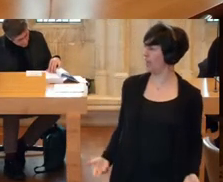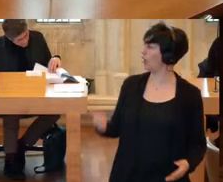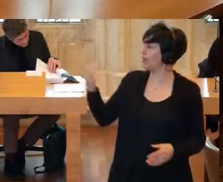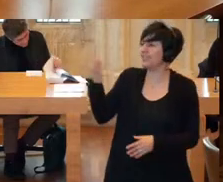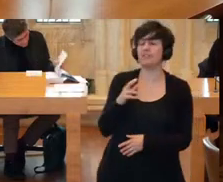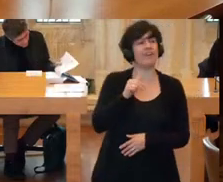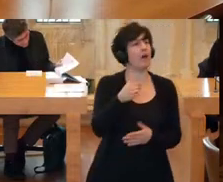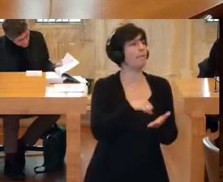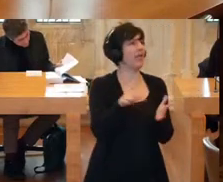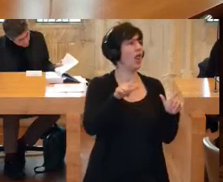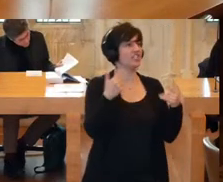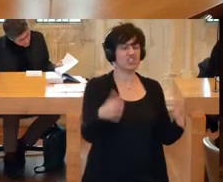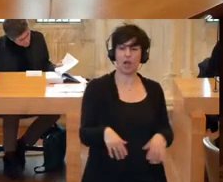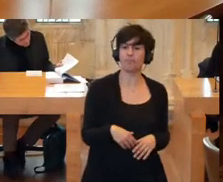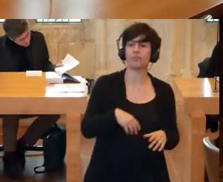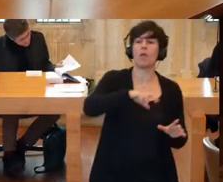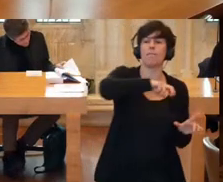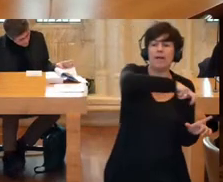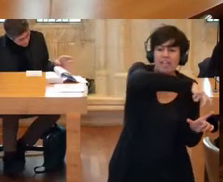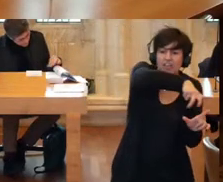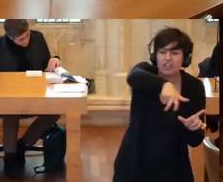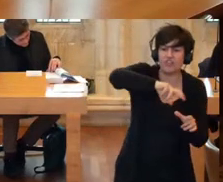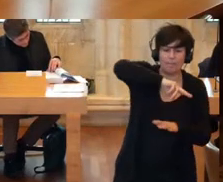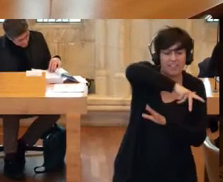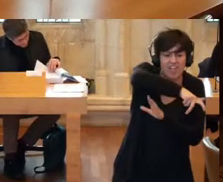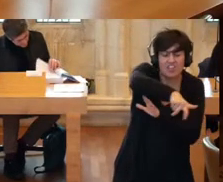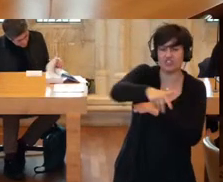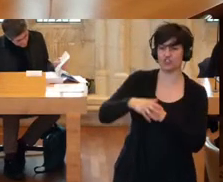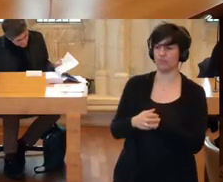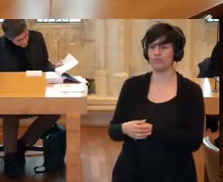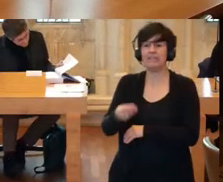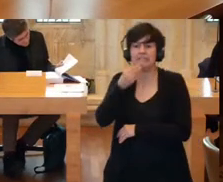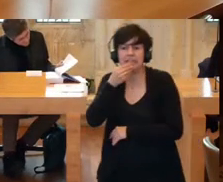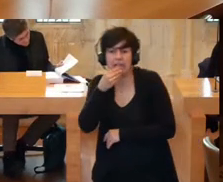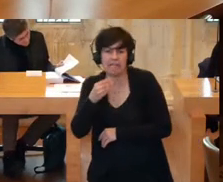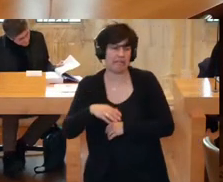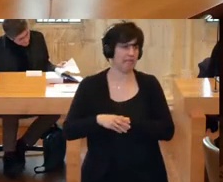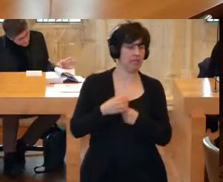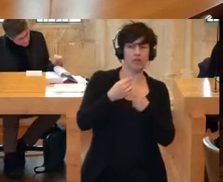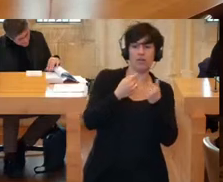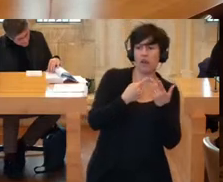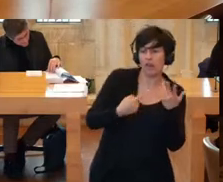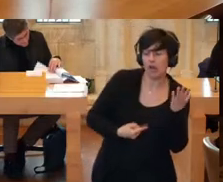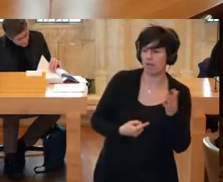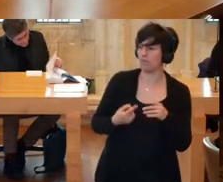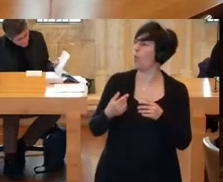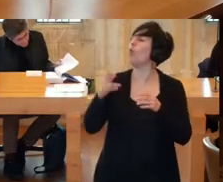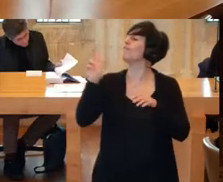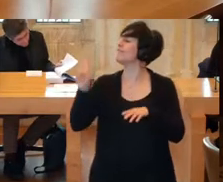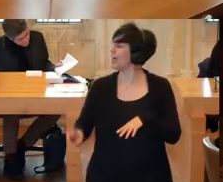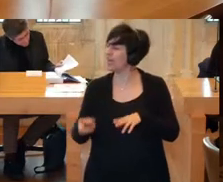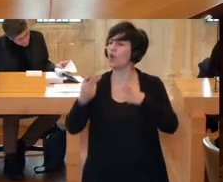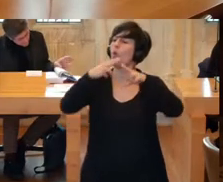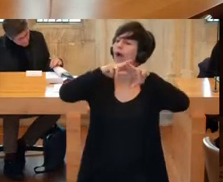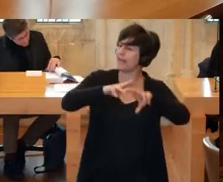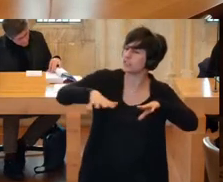le mini-golf, le snacking et la restauration. Et que, encore heureux, tout le reste du parc demeure gratuit. C'est